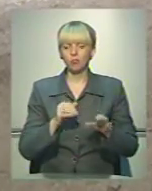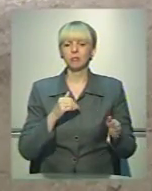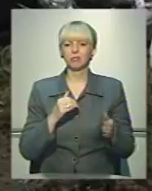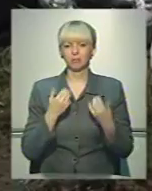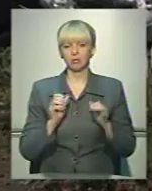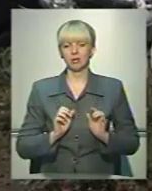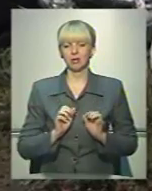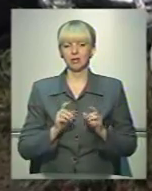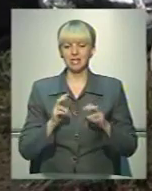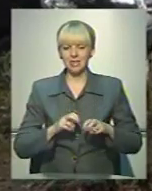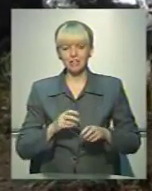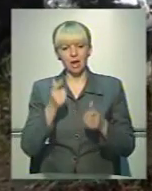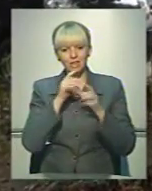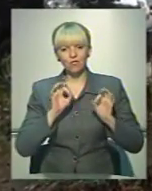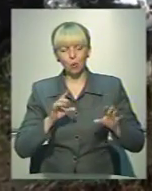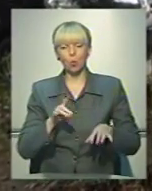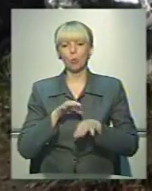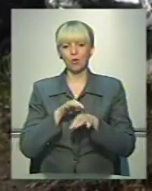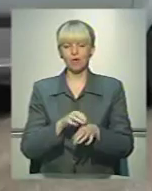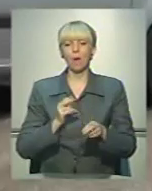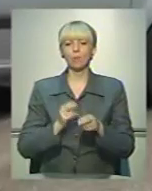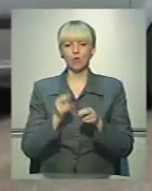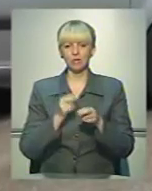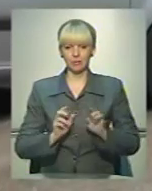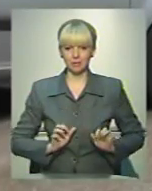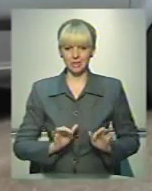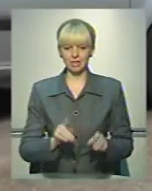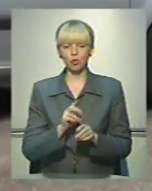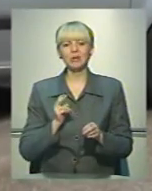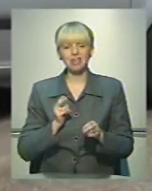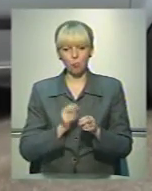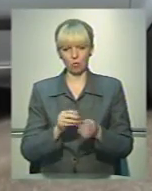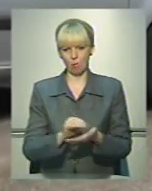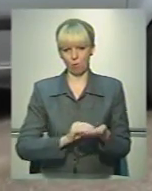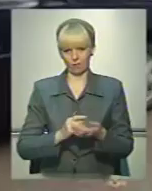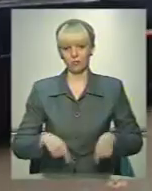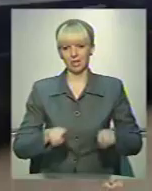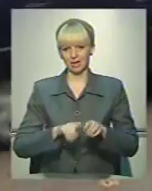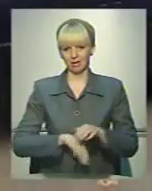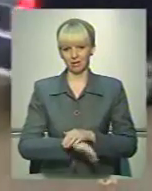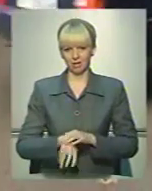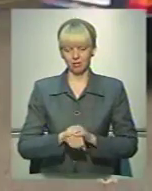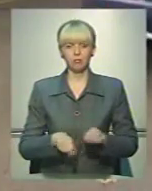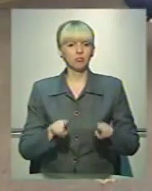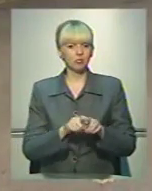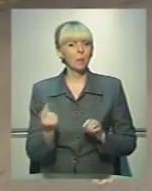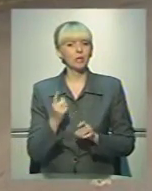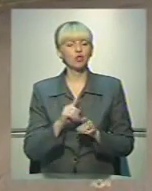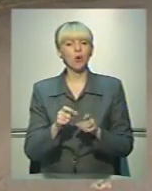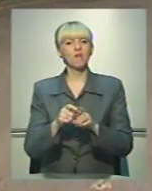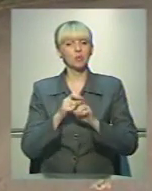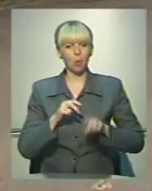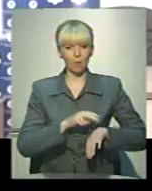ходу слідства, а також за інформацією про проведення профілактичних заходів, аби запобігти повторенню таких крадіжок. Утім, єдине, що